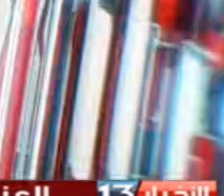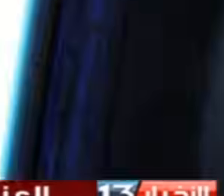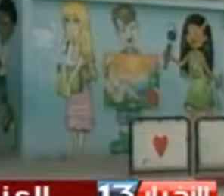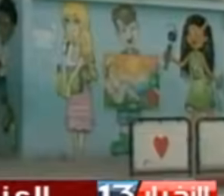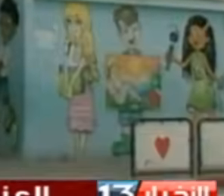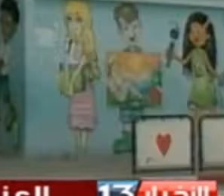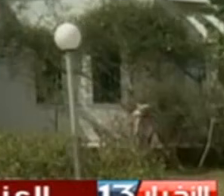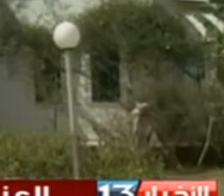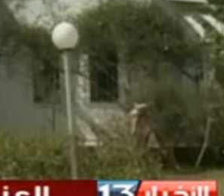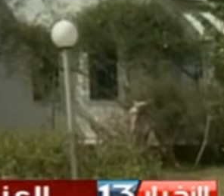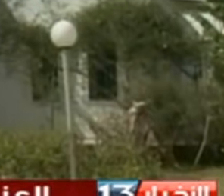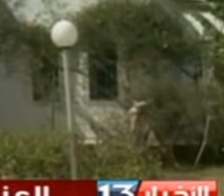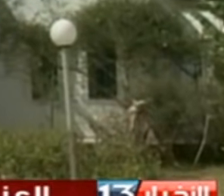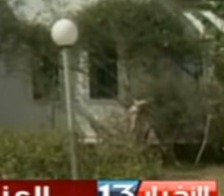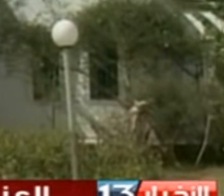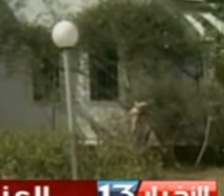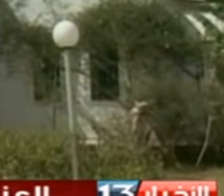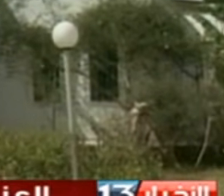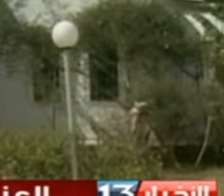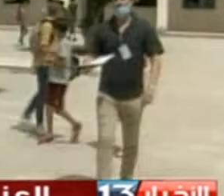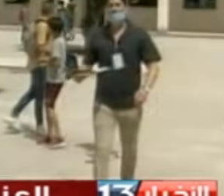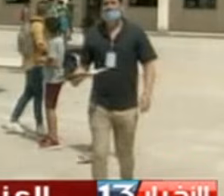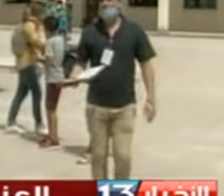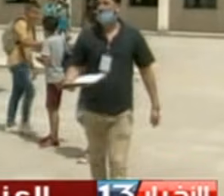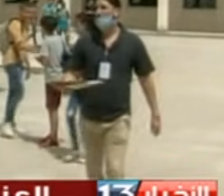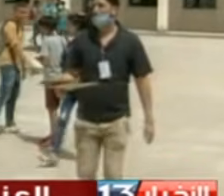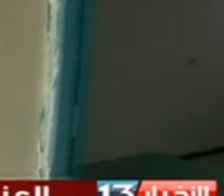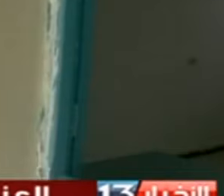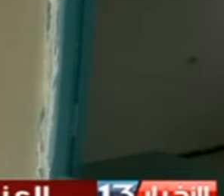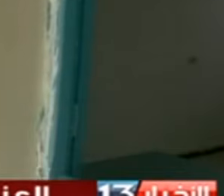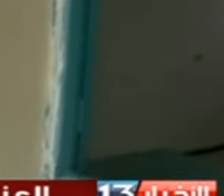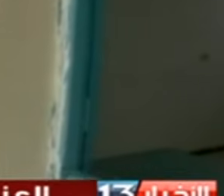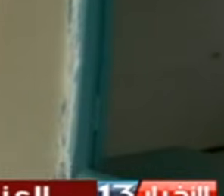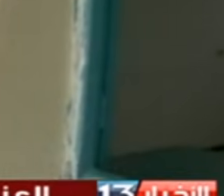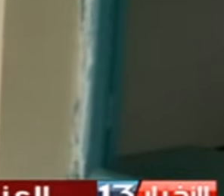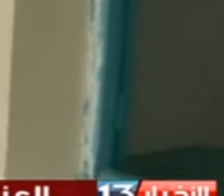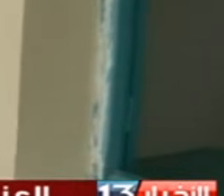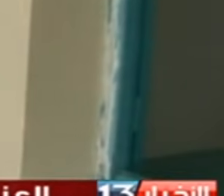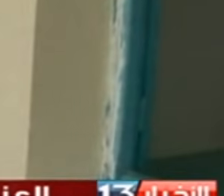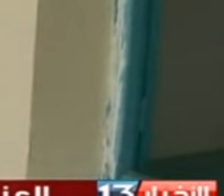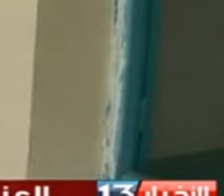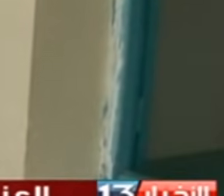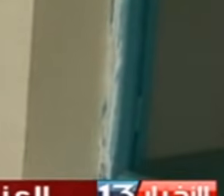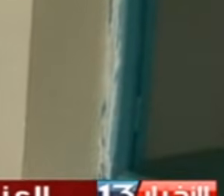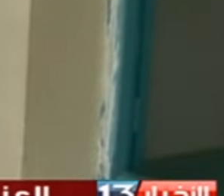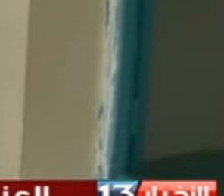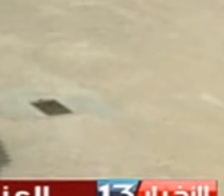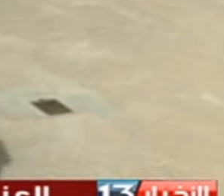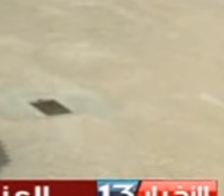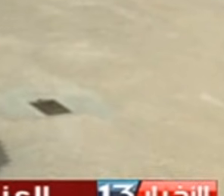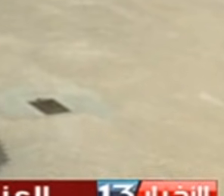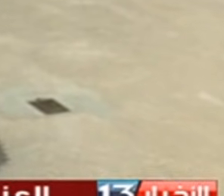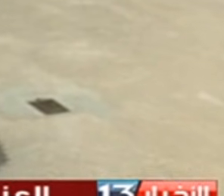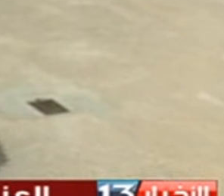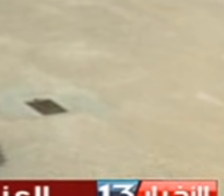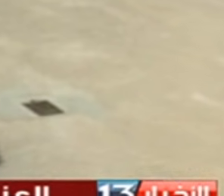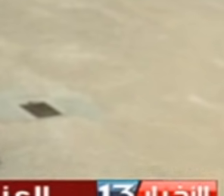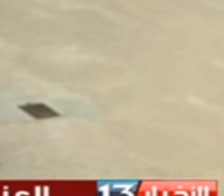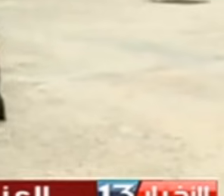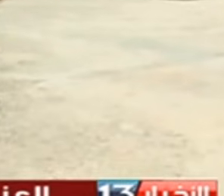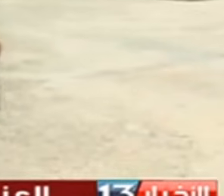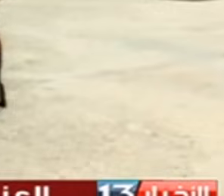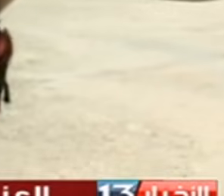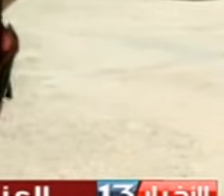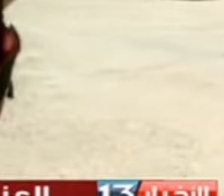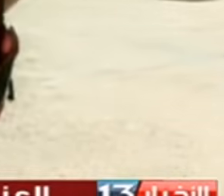مناظرة الدخول إلى المدارس الإعدادية النموذجية تدخل يومها الثاني، ووزارة التربية تفرد مصابا بطيف التوحد